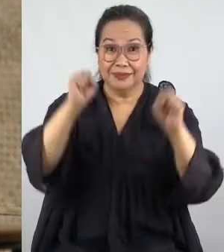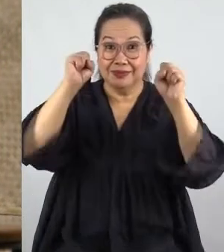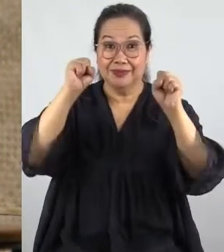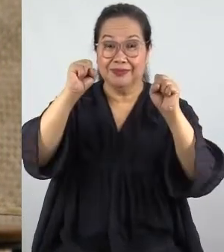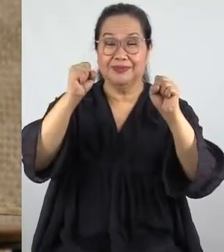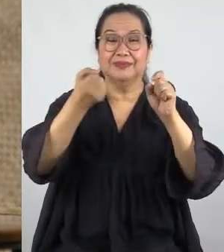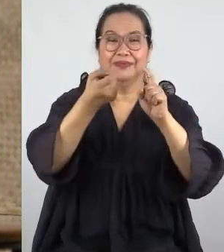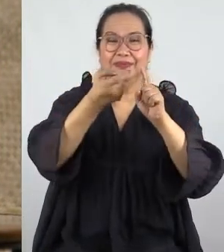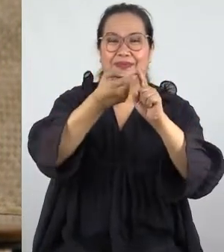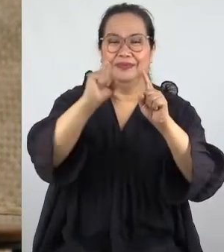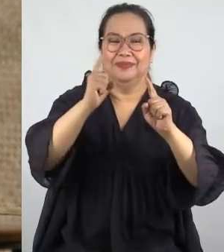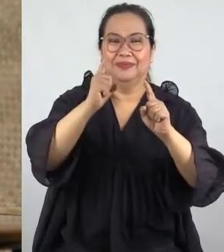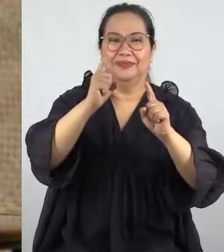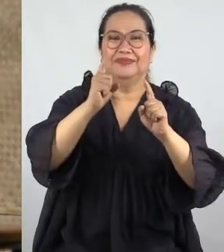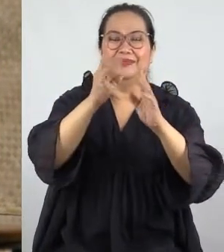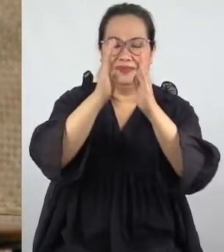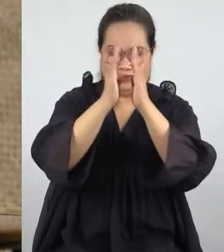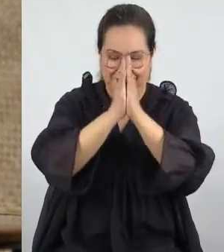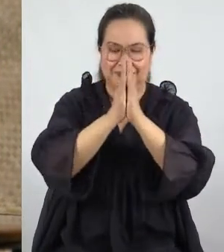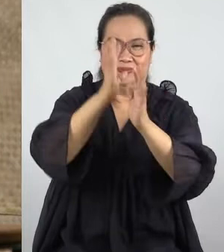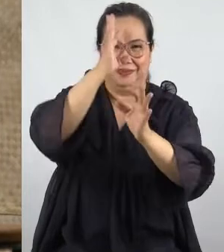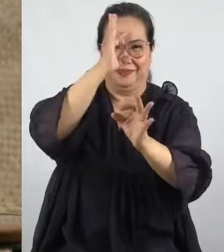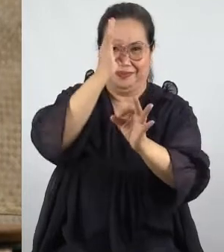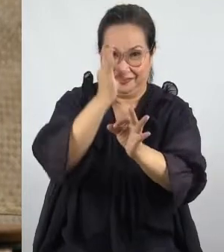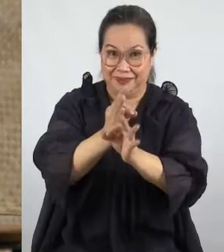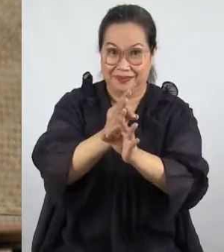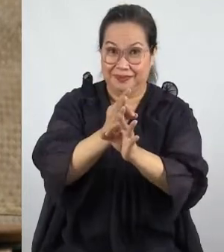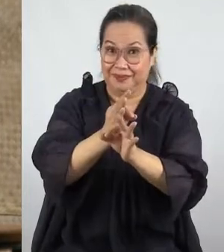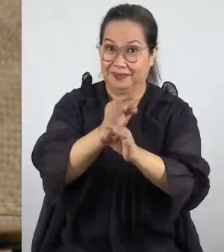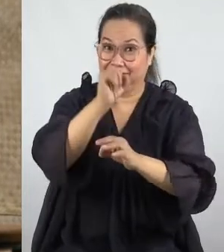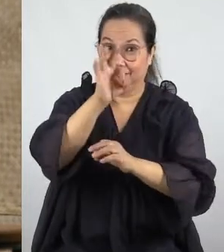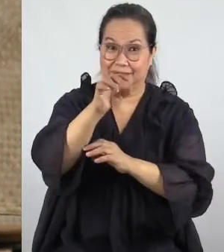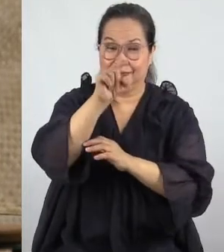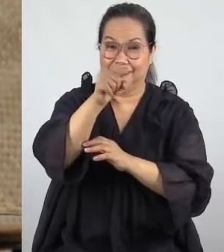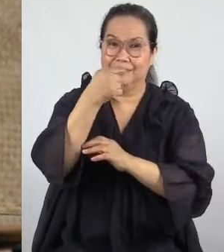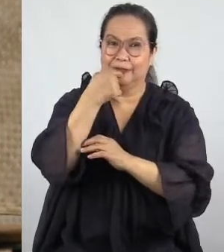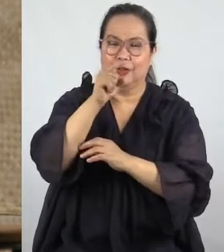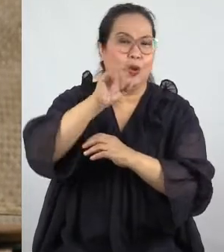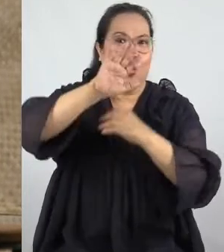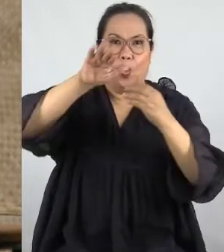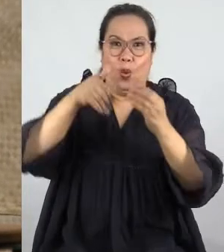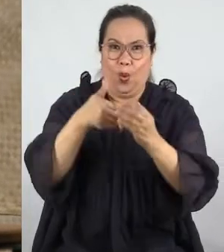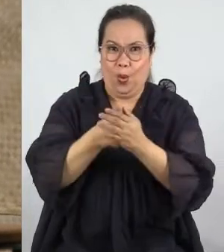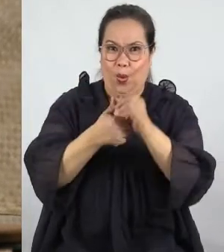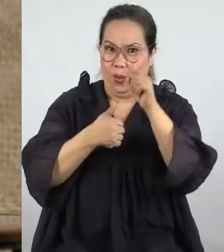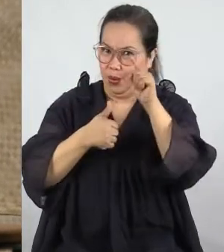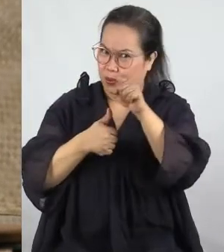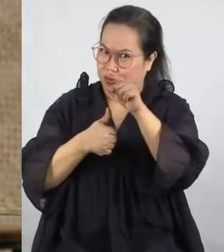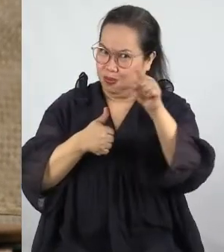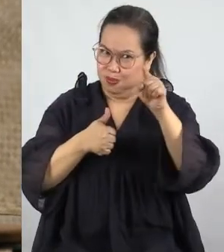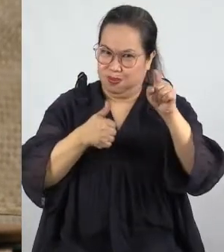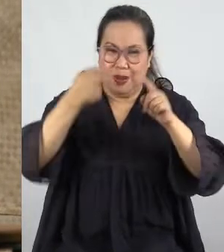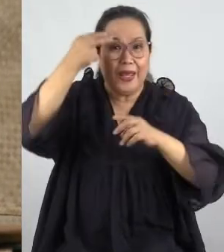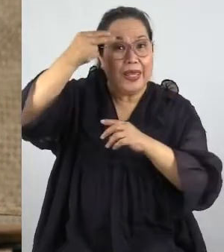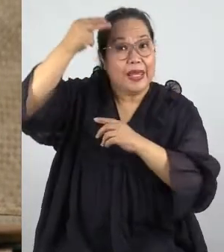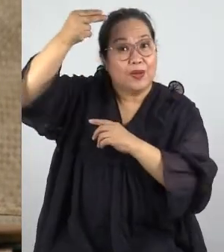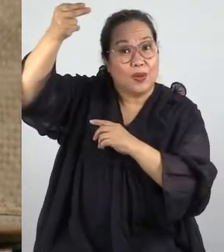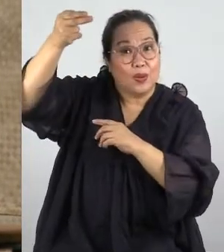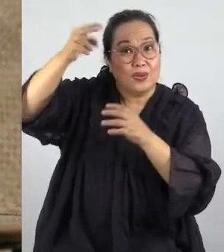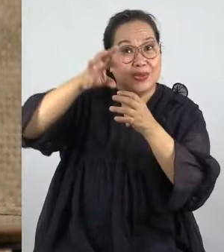ay sa pamamagitan ng pananampalataya. Kaya itinukoy niya lahat yung mga bayaning yon sa Hebrews